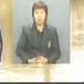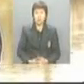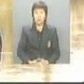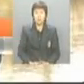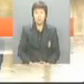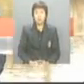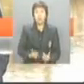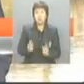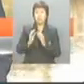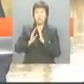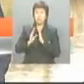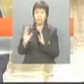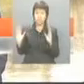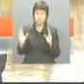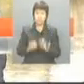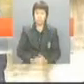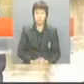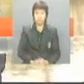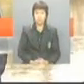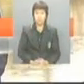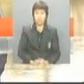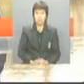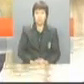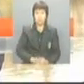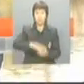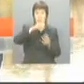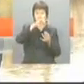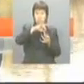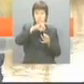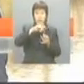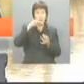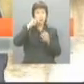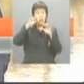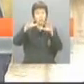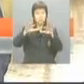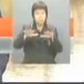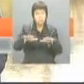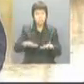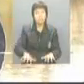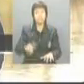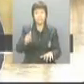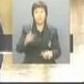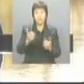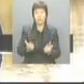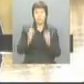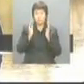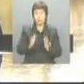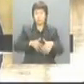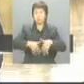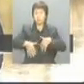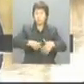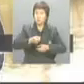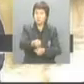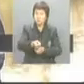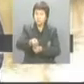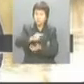ขอบคุณมากครับคุณสิริมาครับระดับน้ำที่ลดลงในหลายอำเภอจังหวัดสุโขทัยนะครับทำให้วันนี้ชาวบ้านเข้าไปทำความสะอาดนะครับโดยเฉพาะชาวบ้านในพื้นที่อำเภอศ